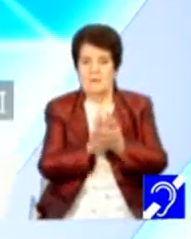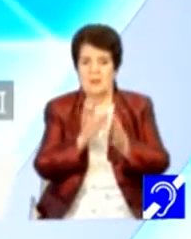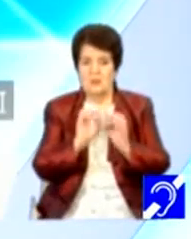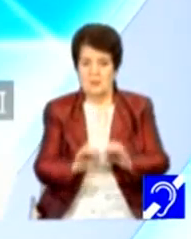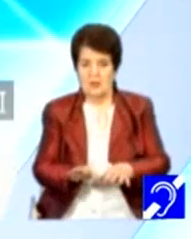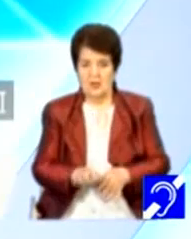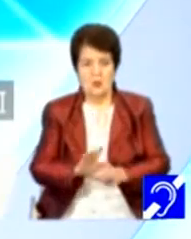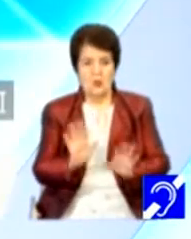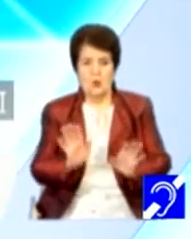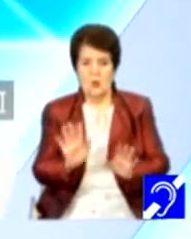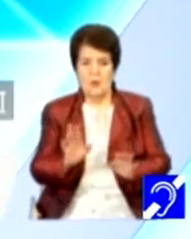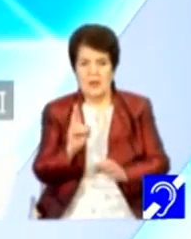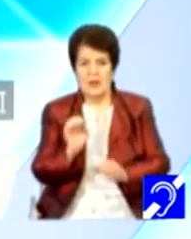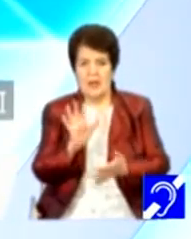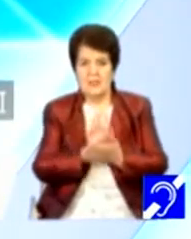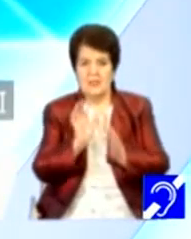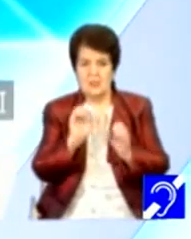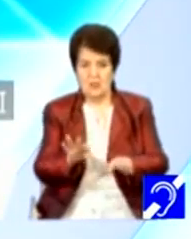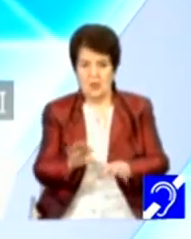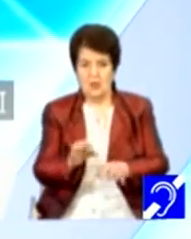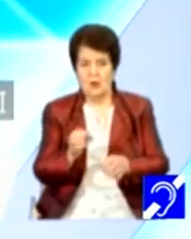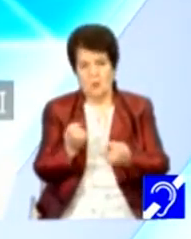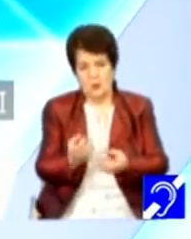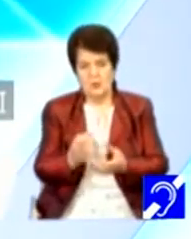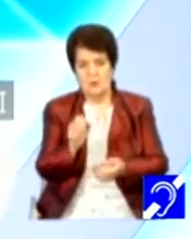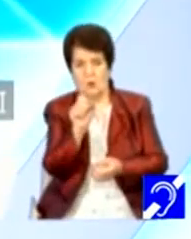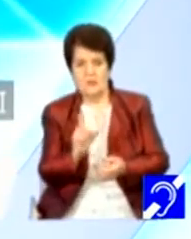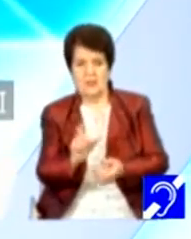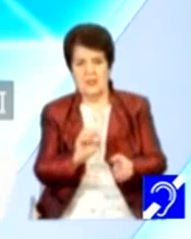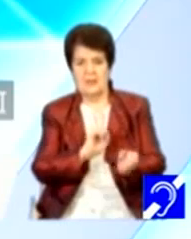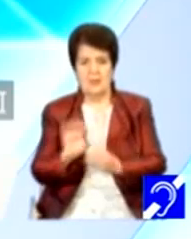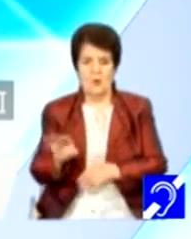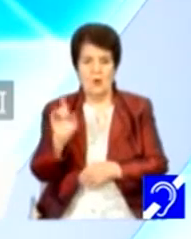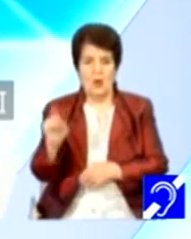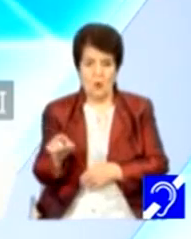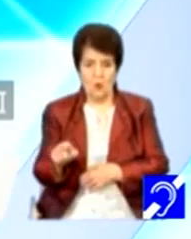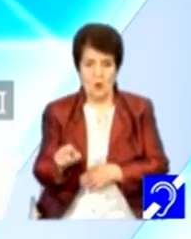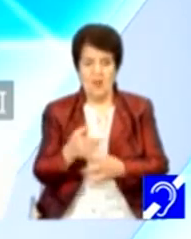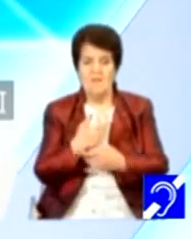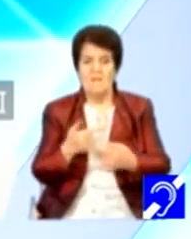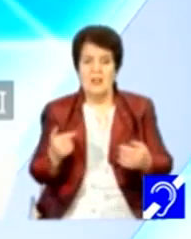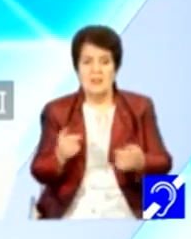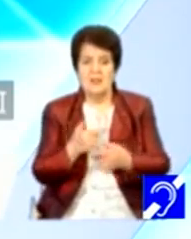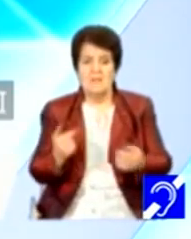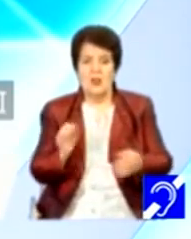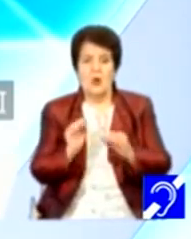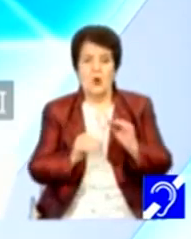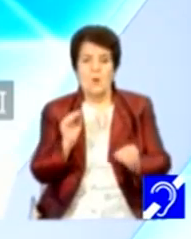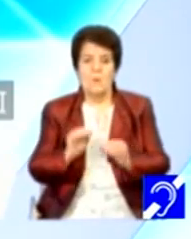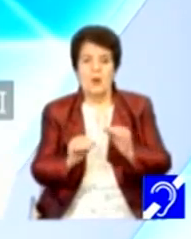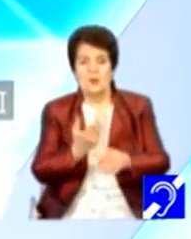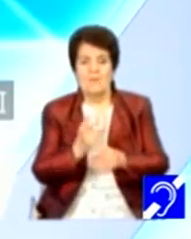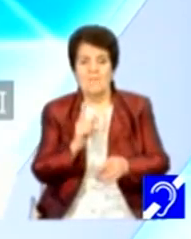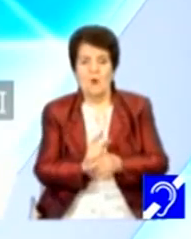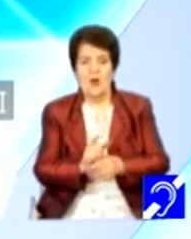nu numai că deșeuri, pur și simplu se aruncă o sticlă, se aruncă acolo fel de fel de componente